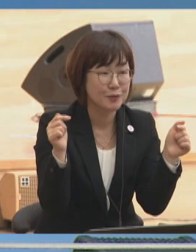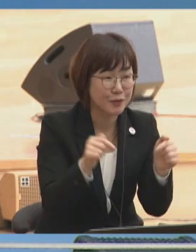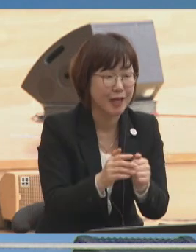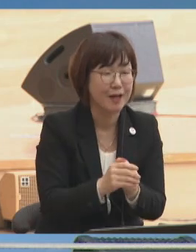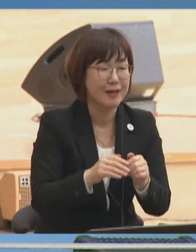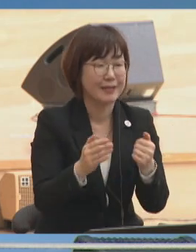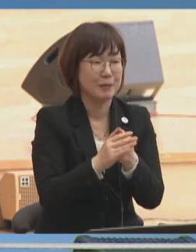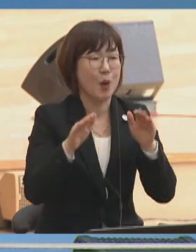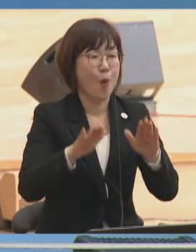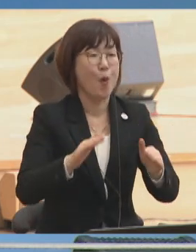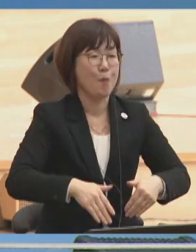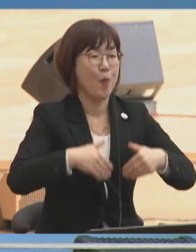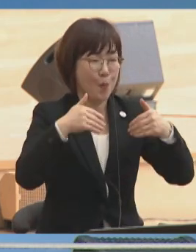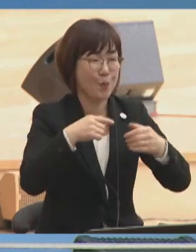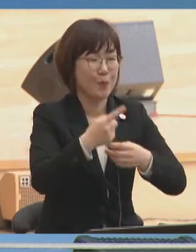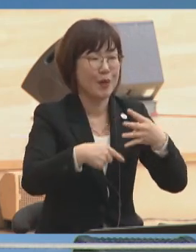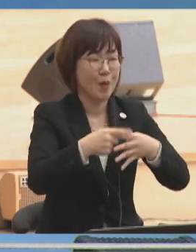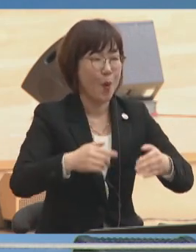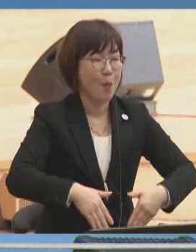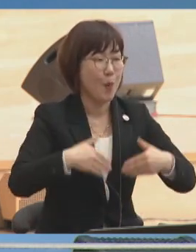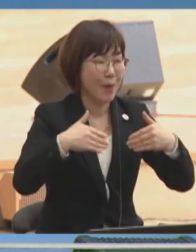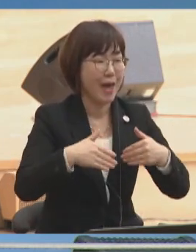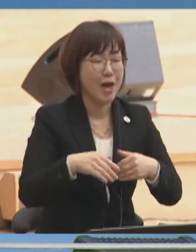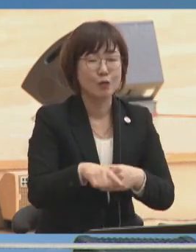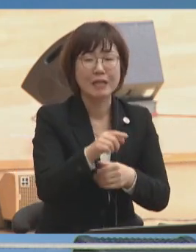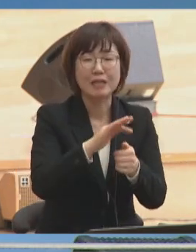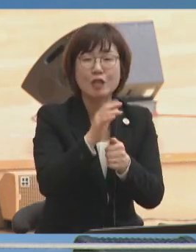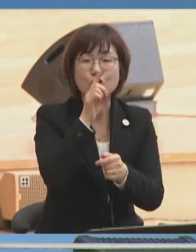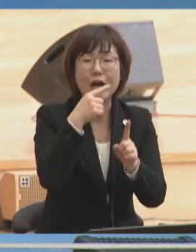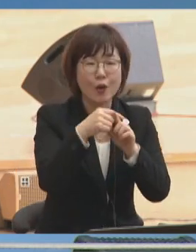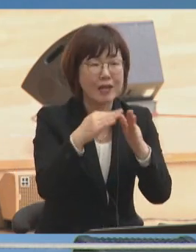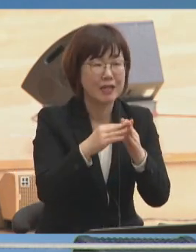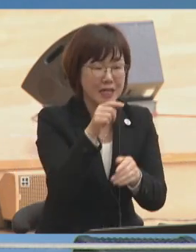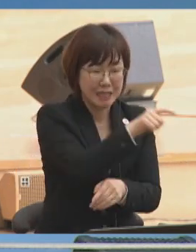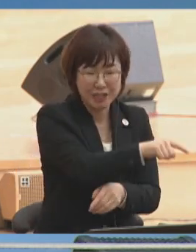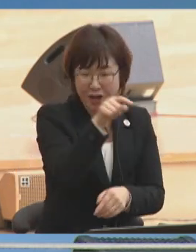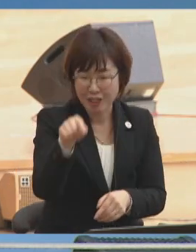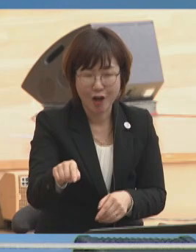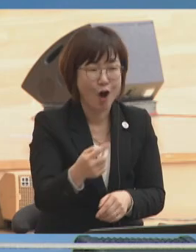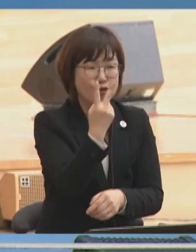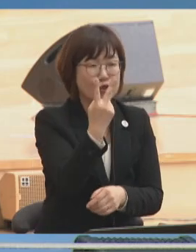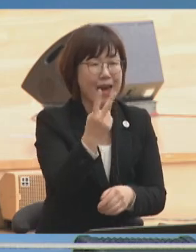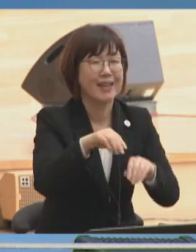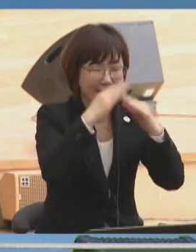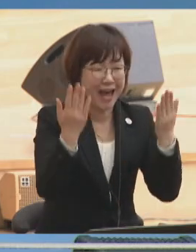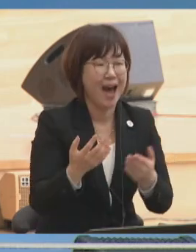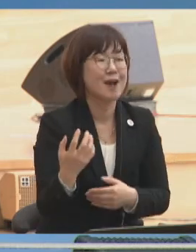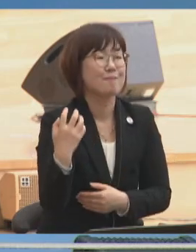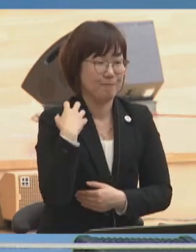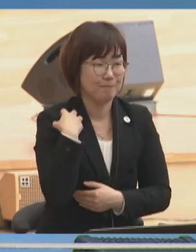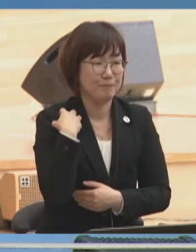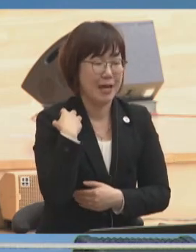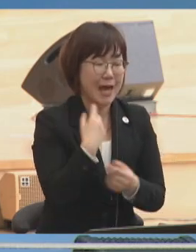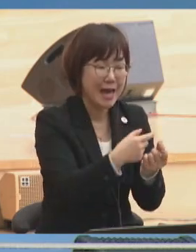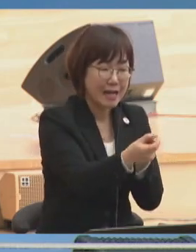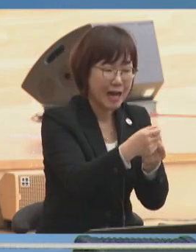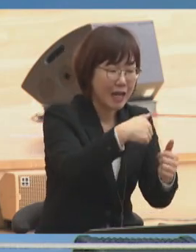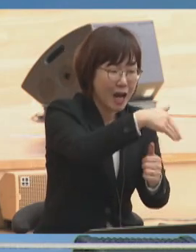올 봄에 우리 경산중앙교회는 이 두 가지를 다 할 겁니다. 가까이 있는 영혼들을 불쌍히